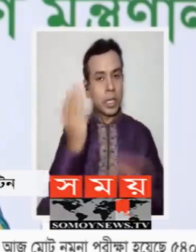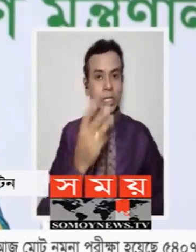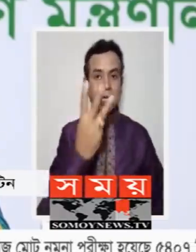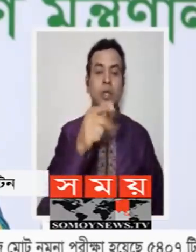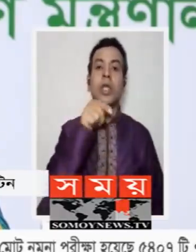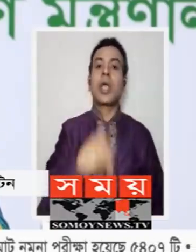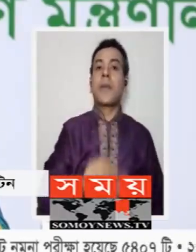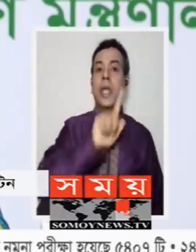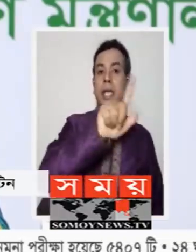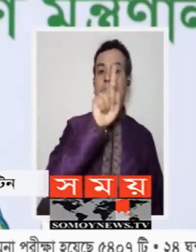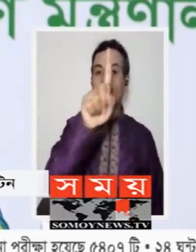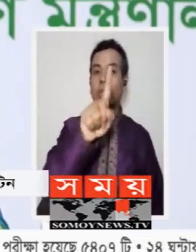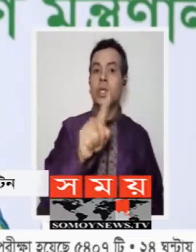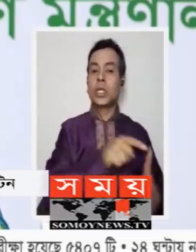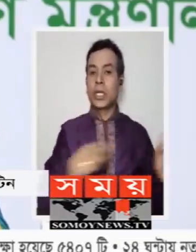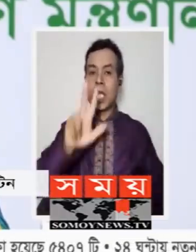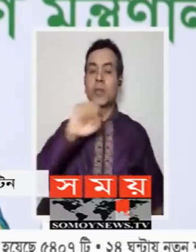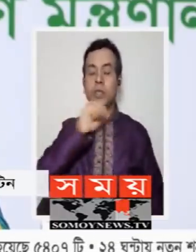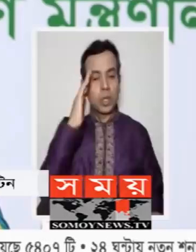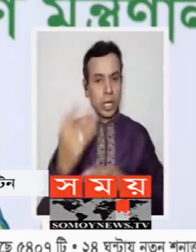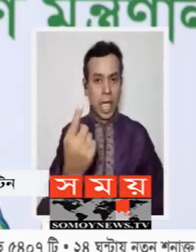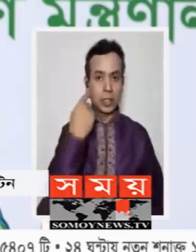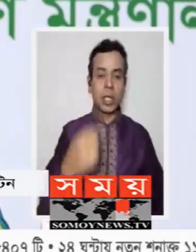41 থেকে 50 বছরে 5 জন, 51 থেকে 60 বছরে 7 জন,